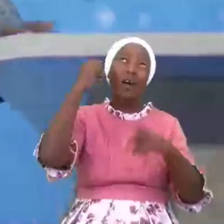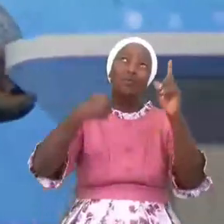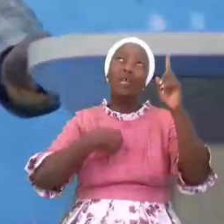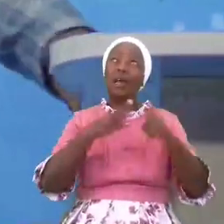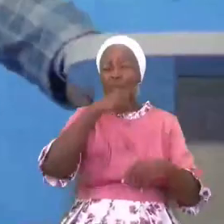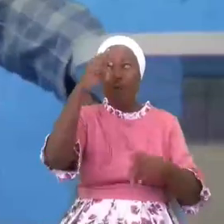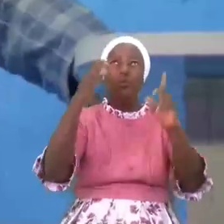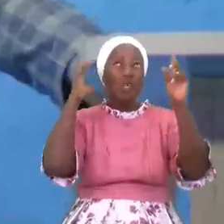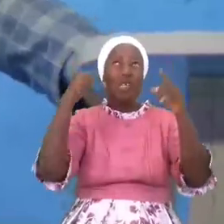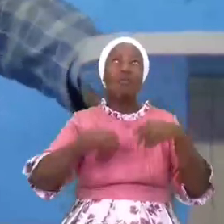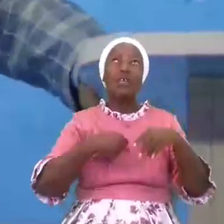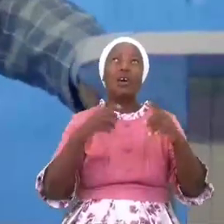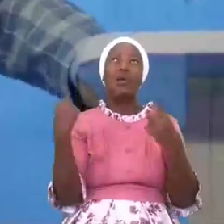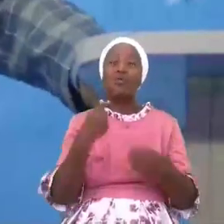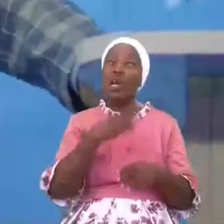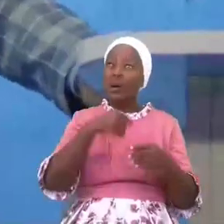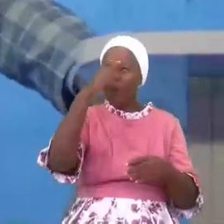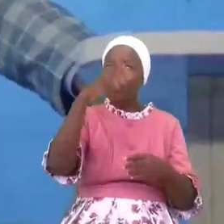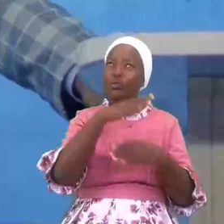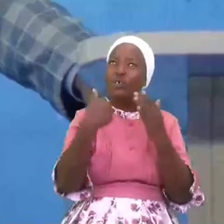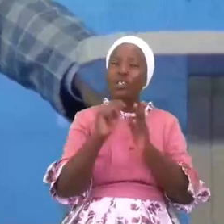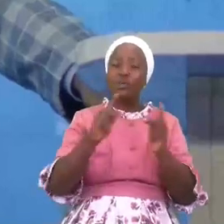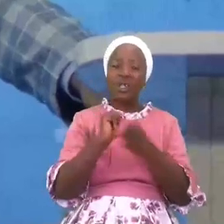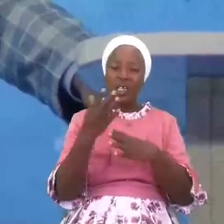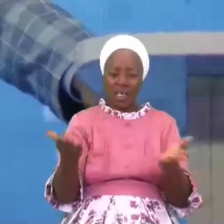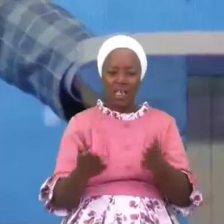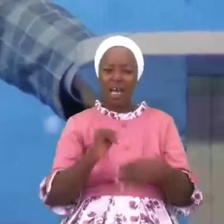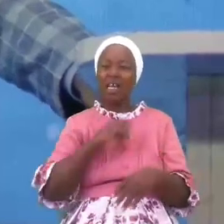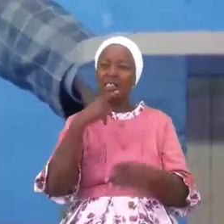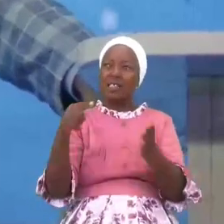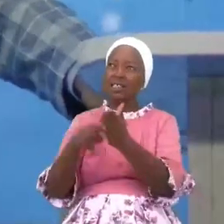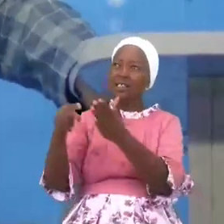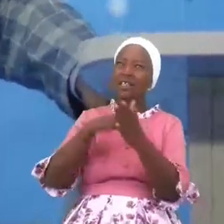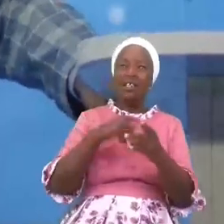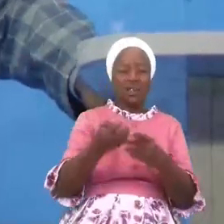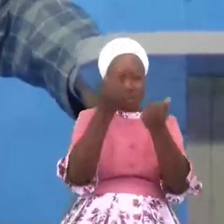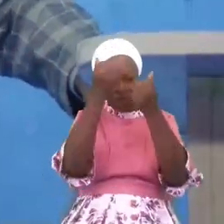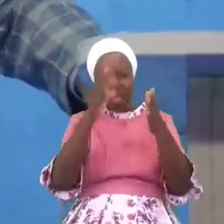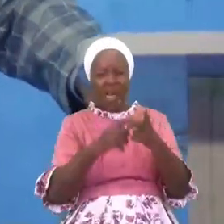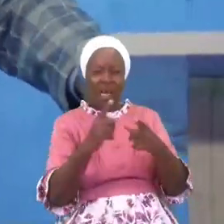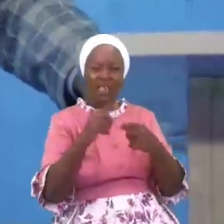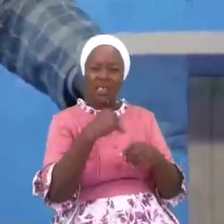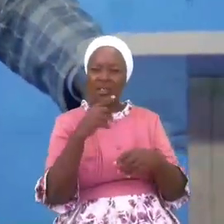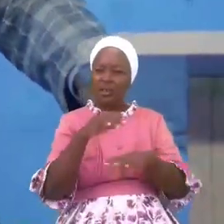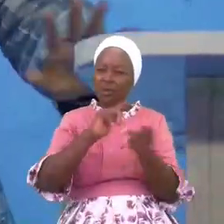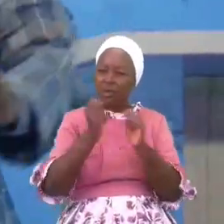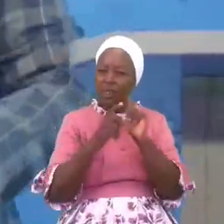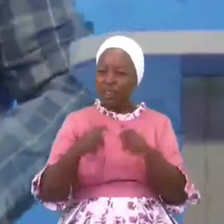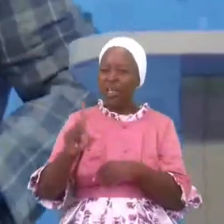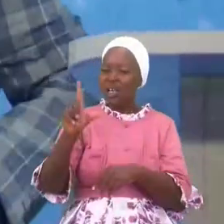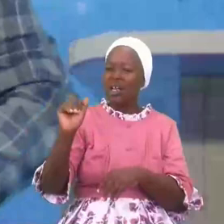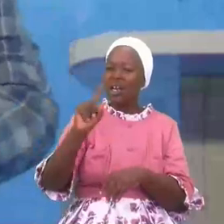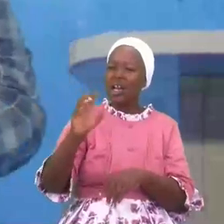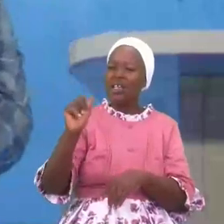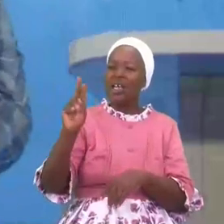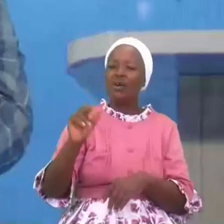Tu m'écoutes tout le temps. Pour ces gens-là qui sont là, je dis ceci. Et il a tourné là, dit Lazare, sort.